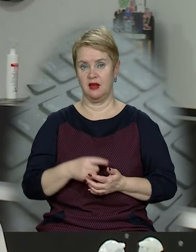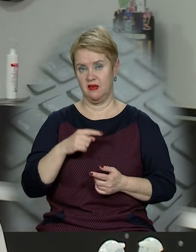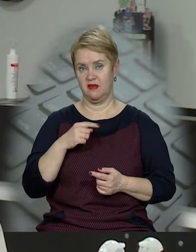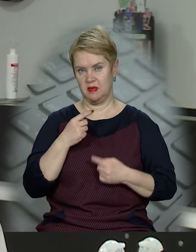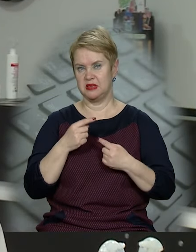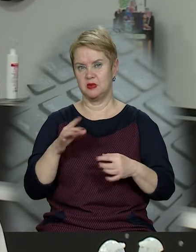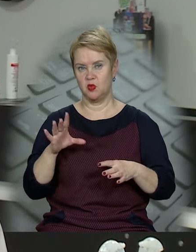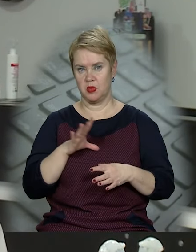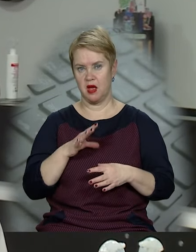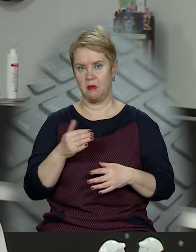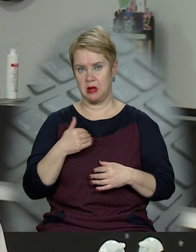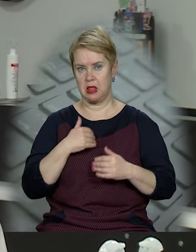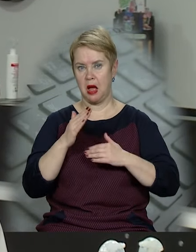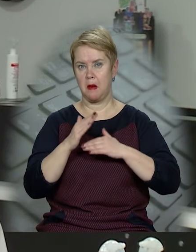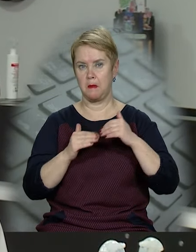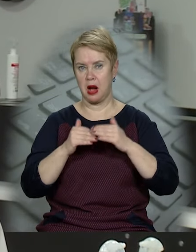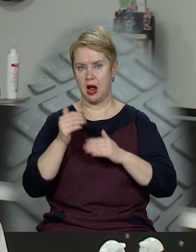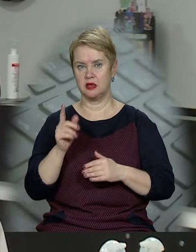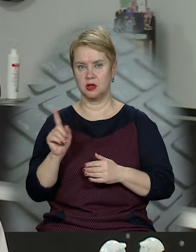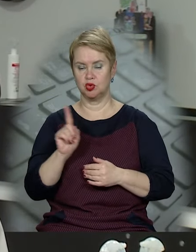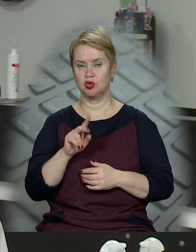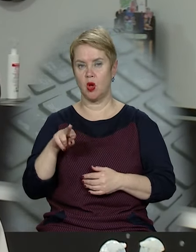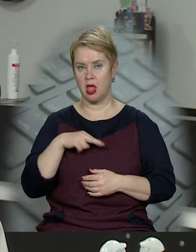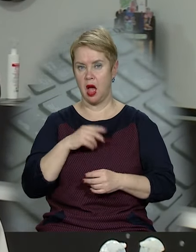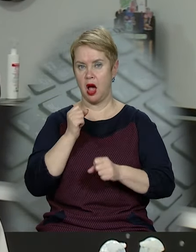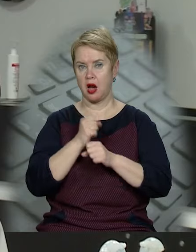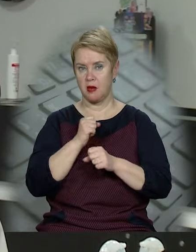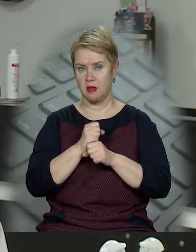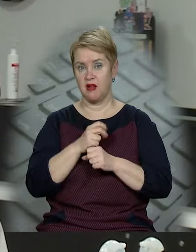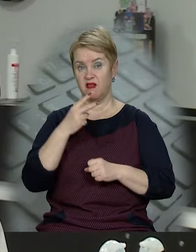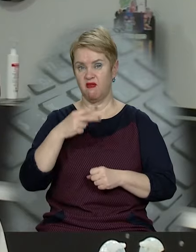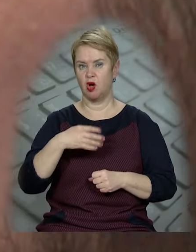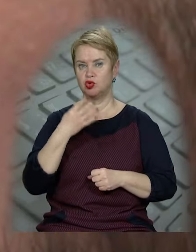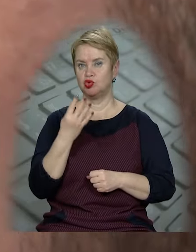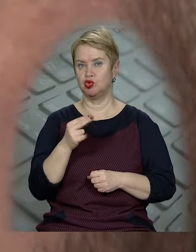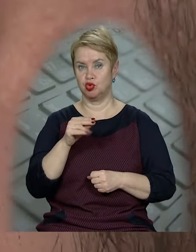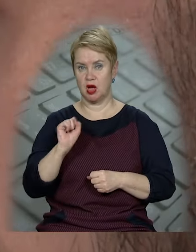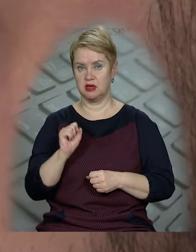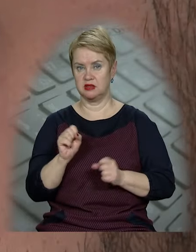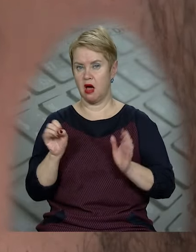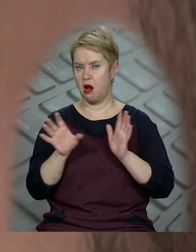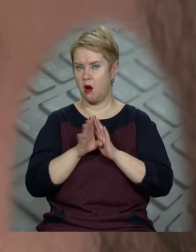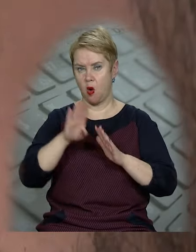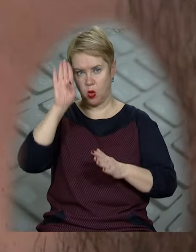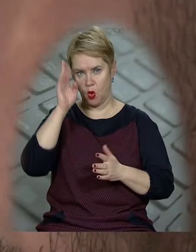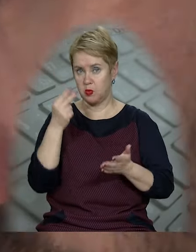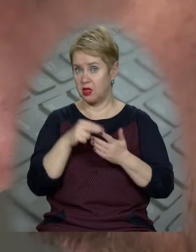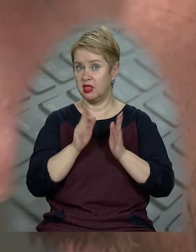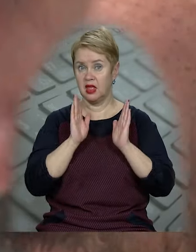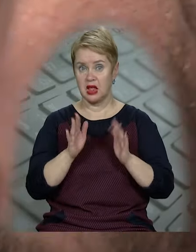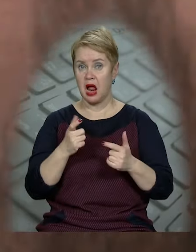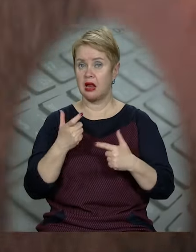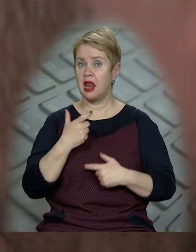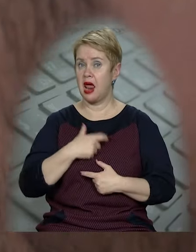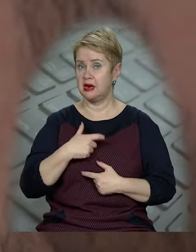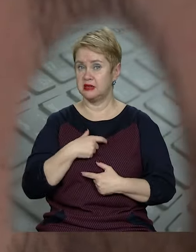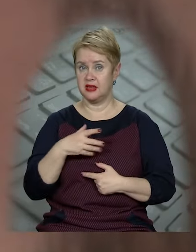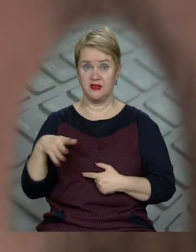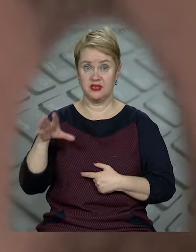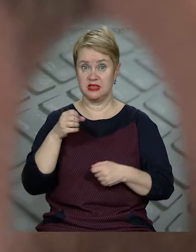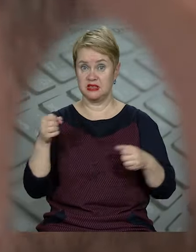меня было в практике в жизни, что я работал 24 часа. Рекорд хлопець встановив не тільки задля себе.